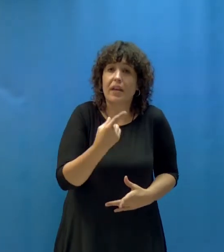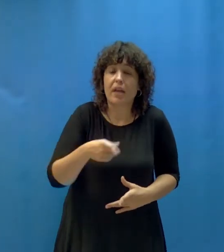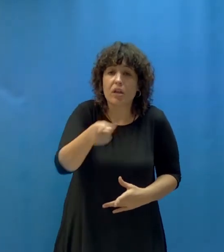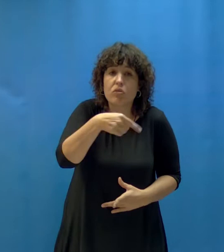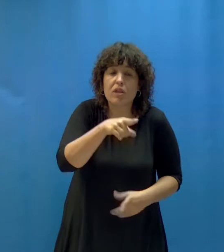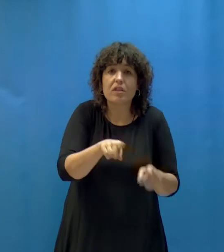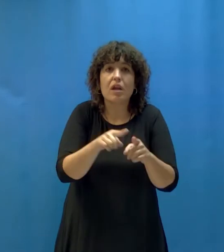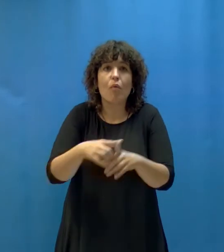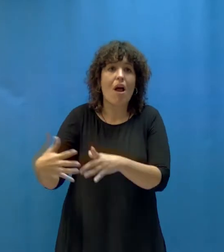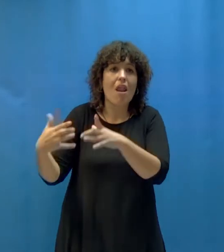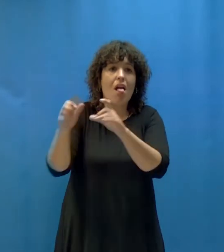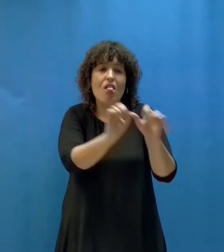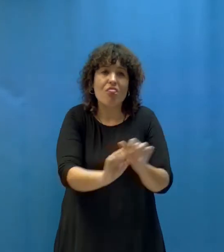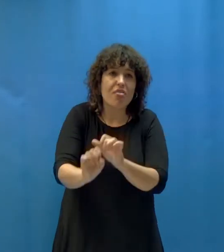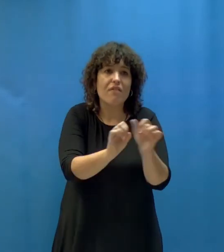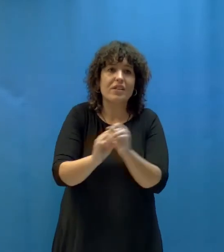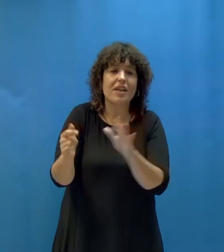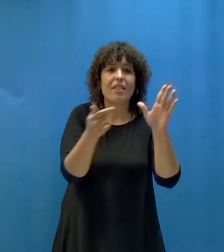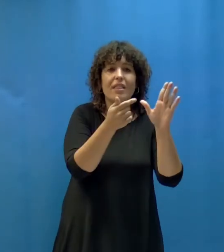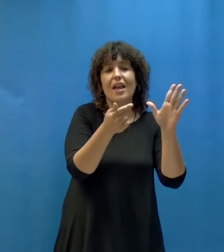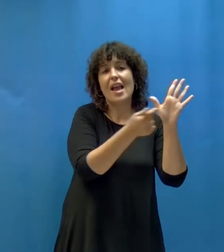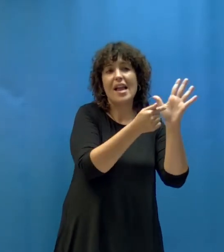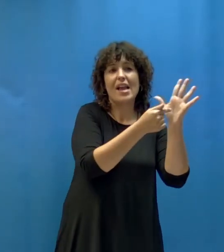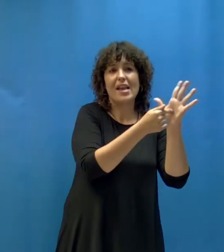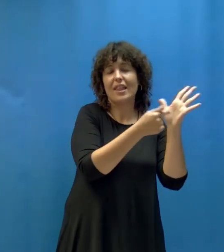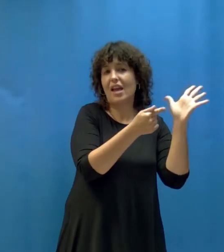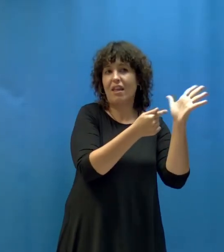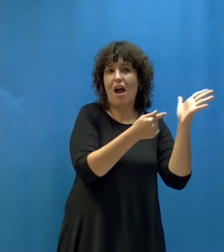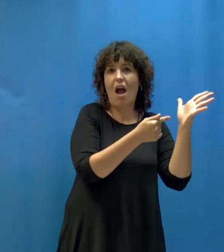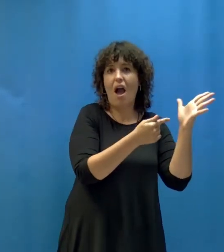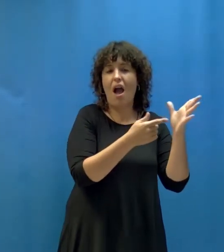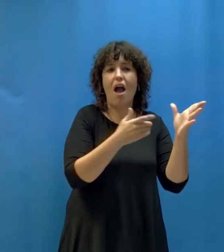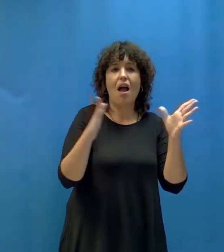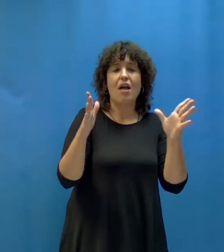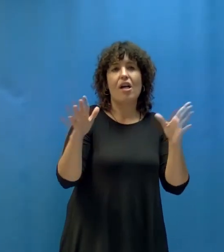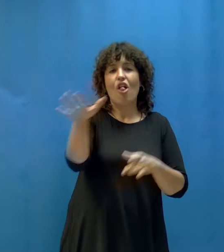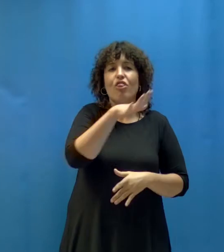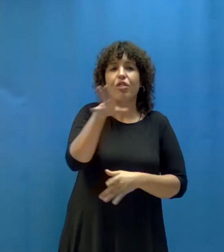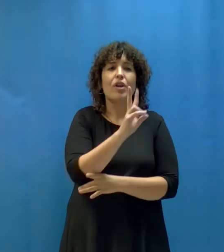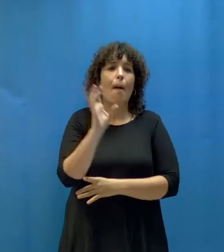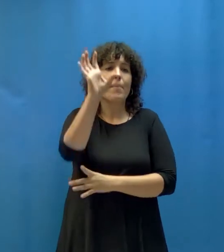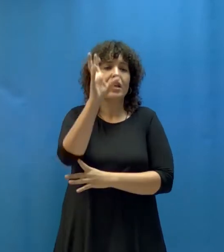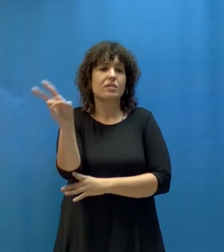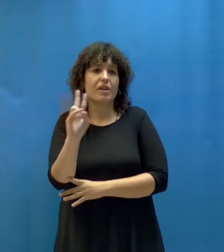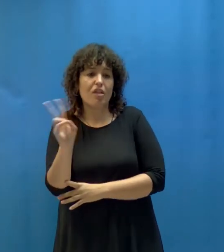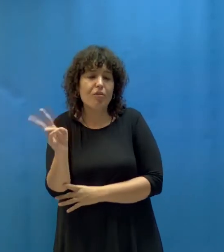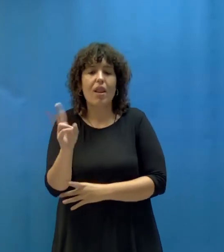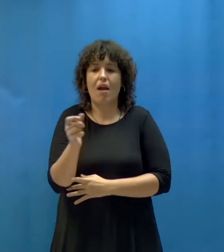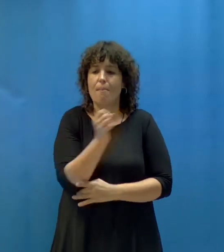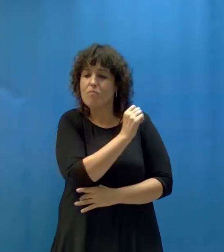defensors, eren Esquerra Radical i Chavista, defensors de les democràcies cubes i venezueles, marxistes,